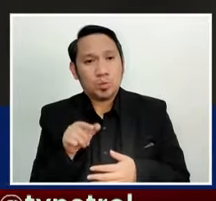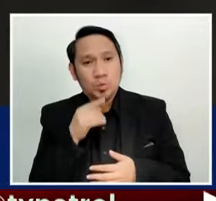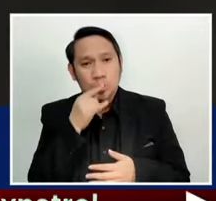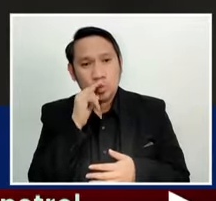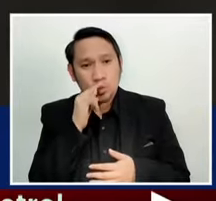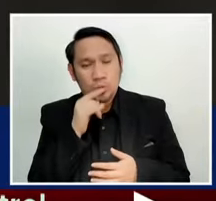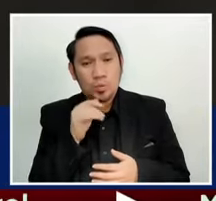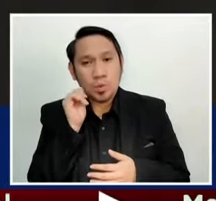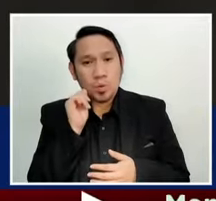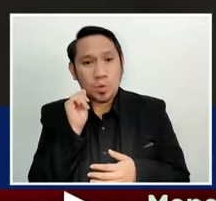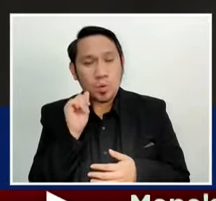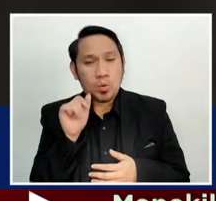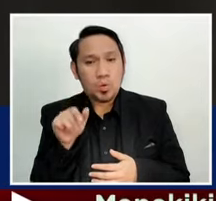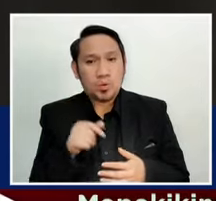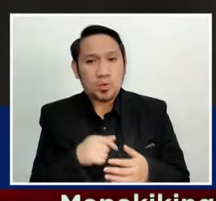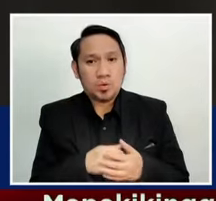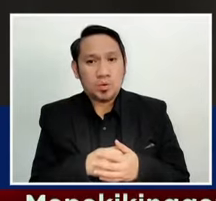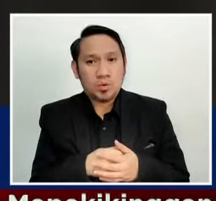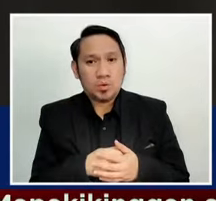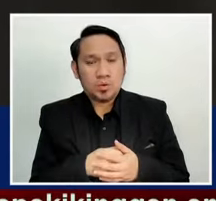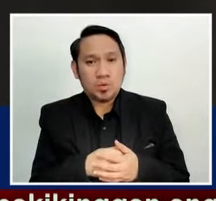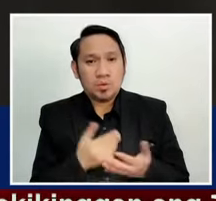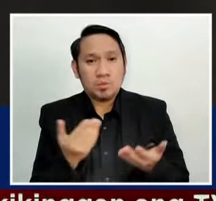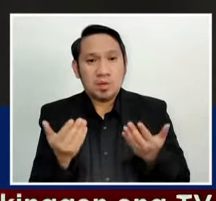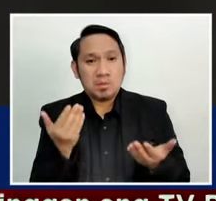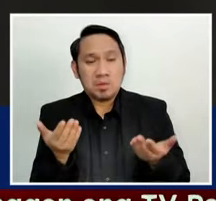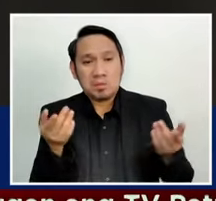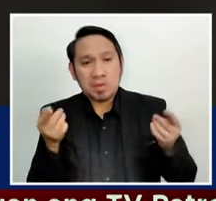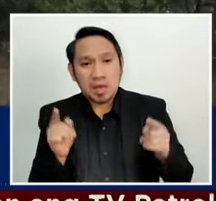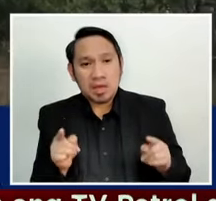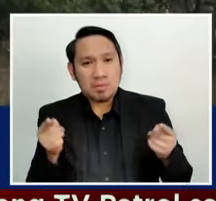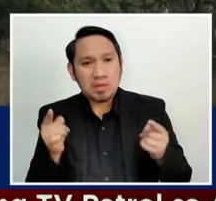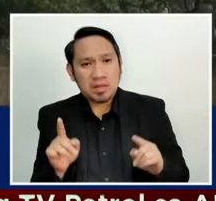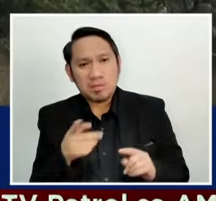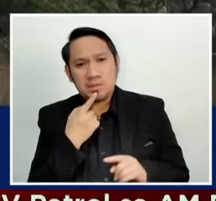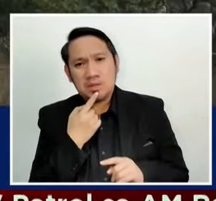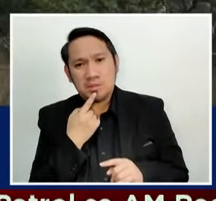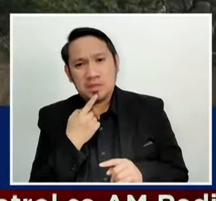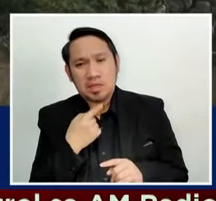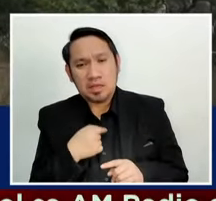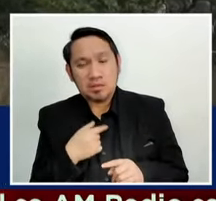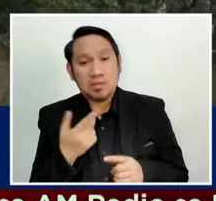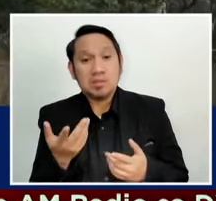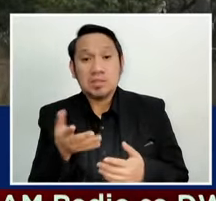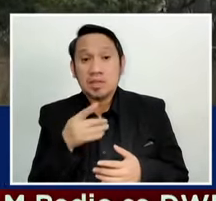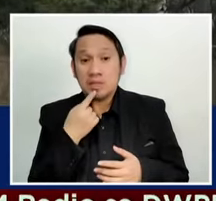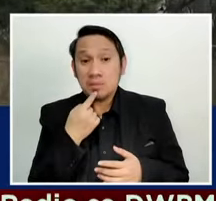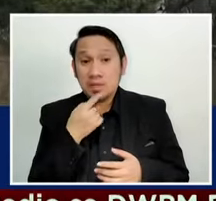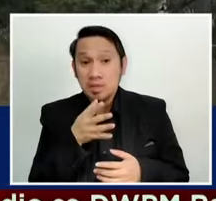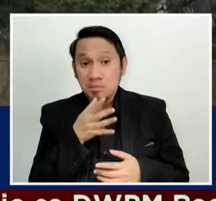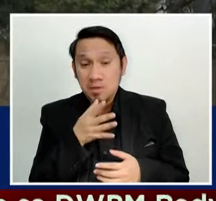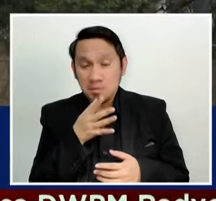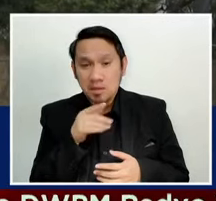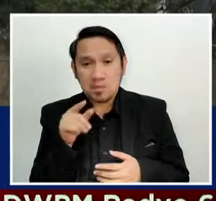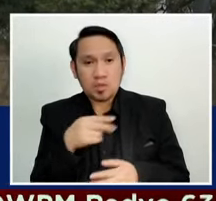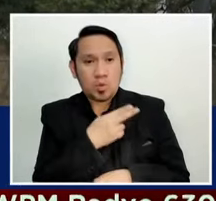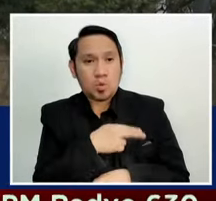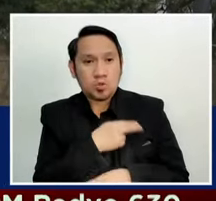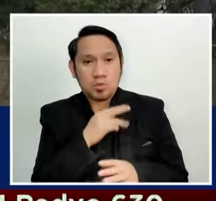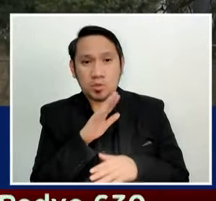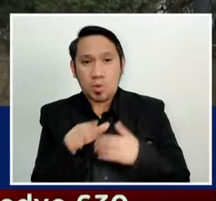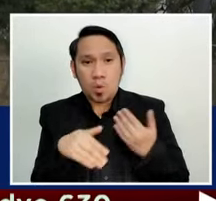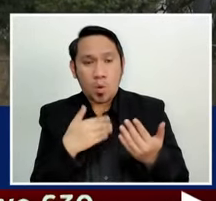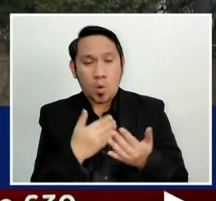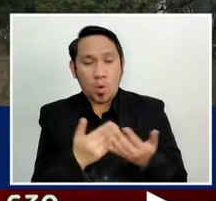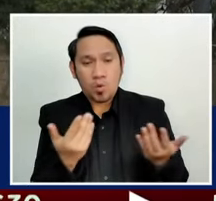niyang, nandiyan na yung worry niya, Mami, baka may mangyari sa akin. Ganyan na. Ayon sa ina, sinagot ng ospital ang gasto sa